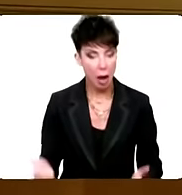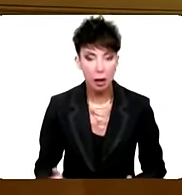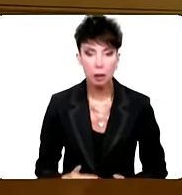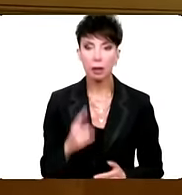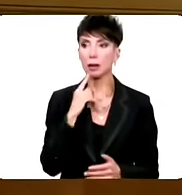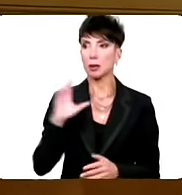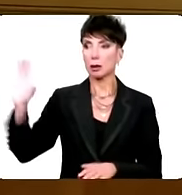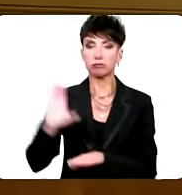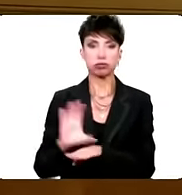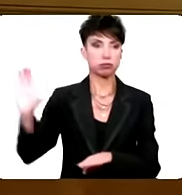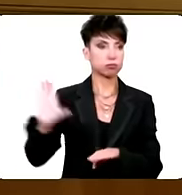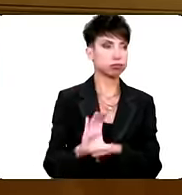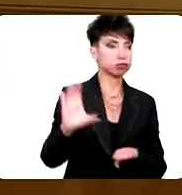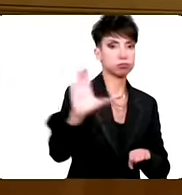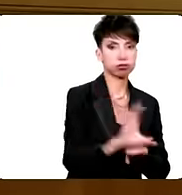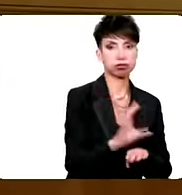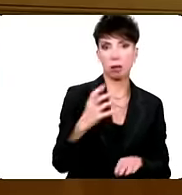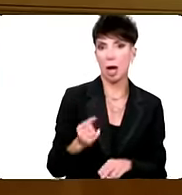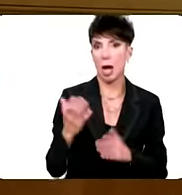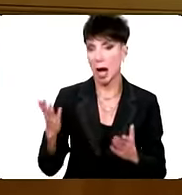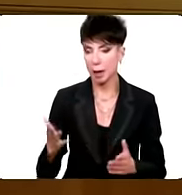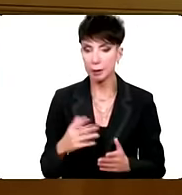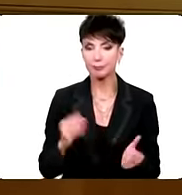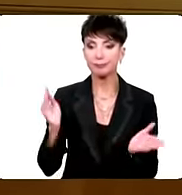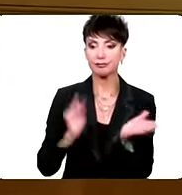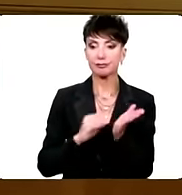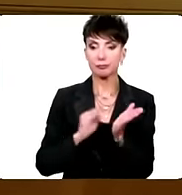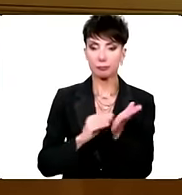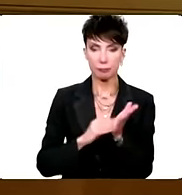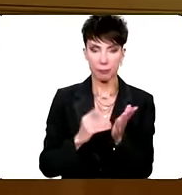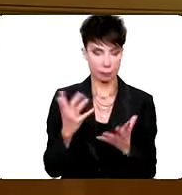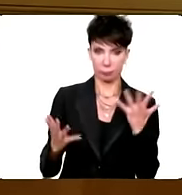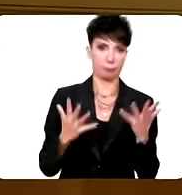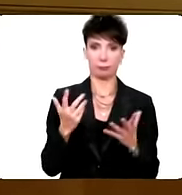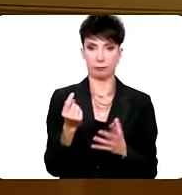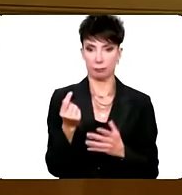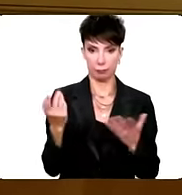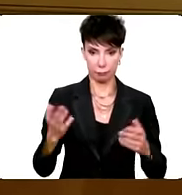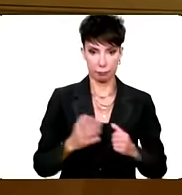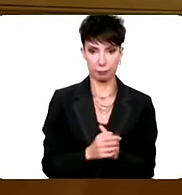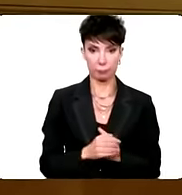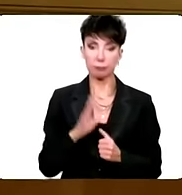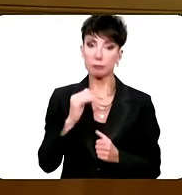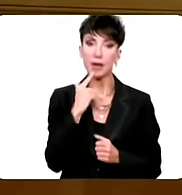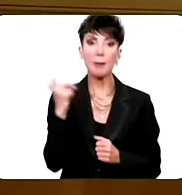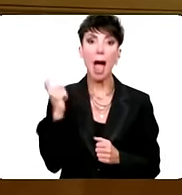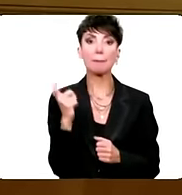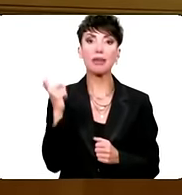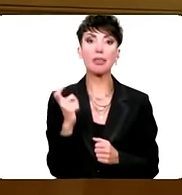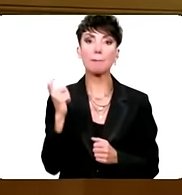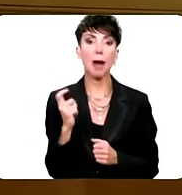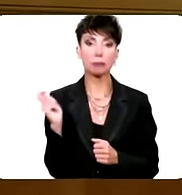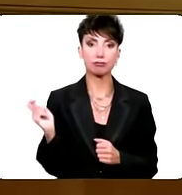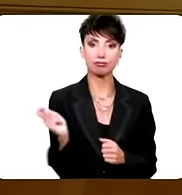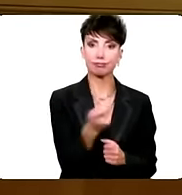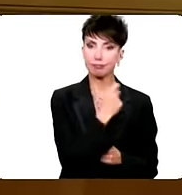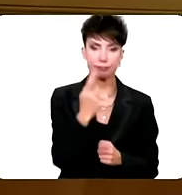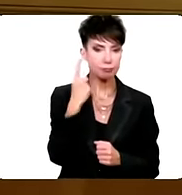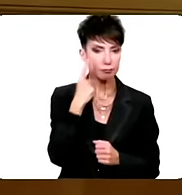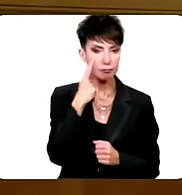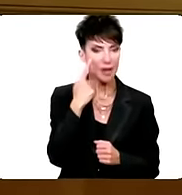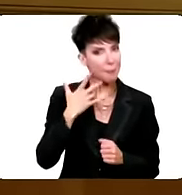κάτι ακόμα που μπορεί λίγο να σας ευνηδιάσει. Επιδοματική μας πολιτική. Πρέπει να δούμε πώς θα γίνει πιο